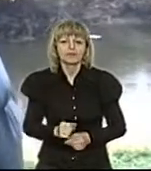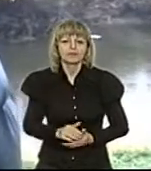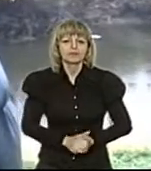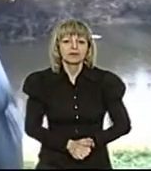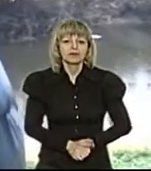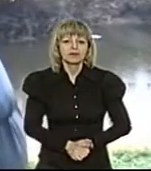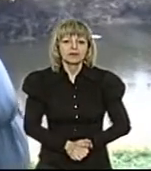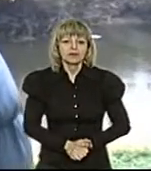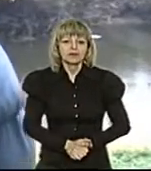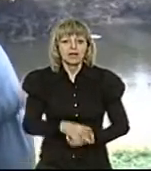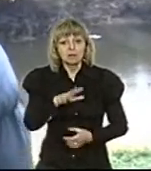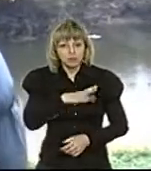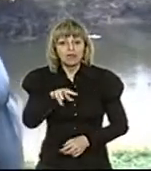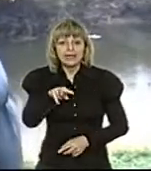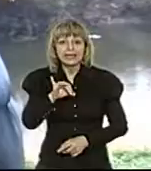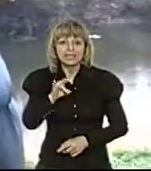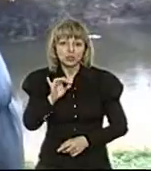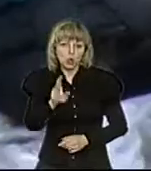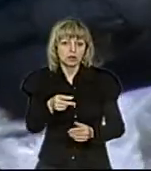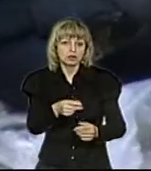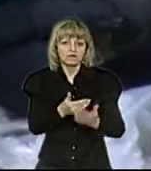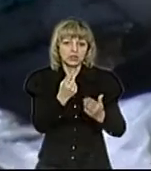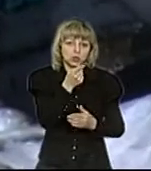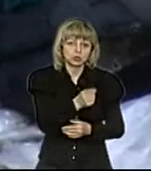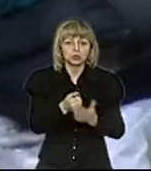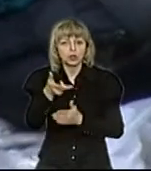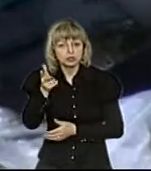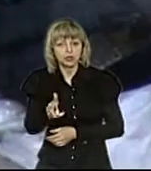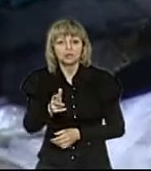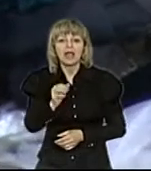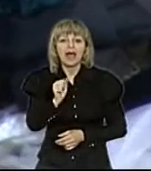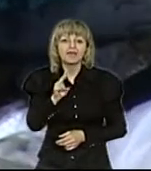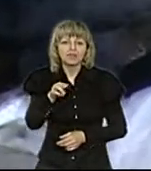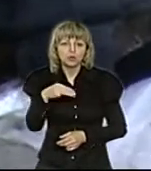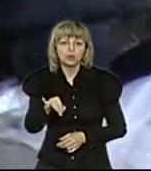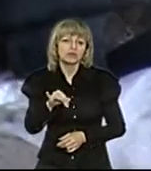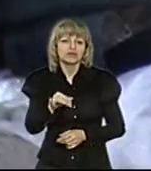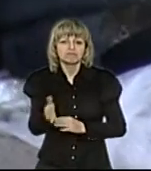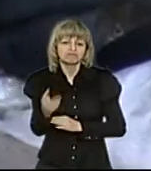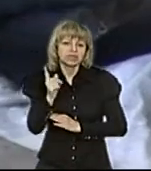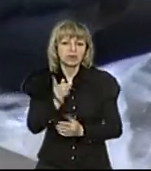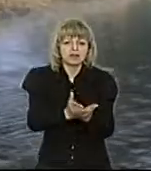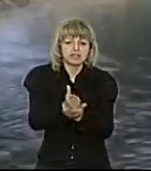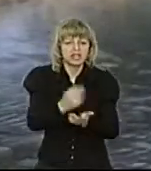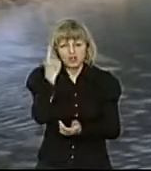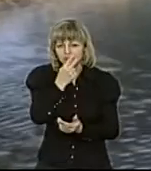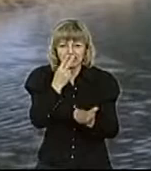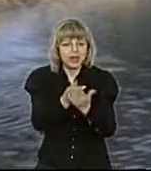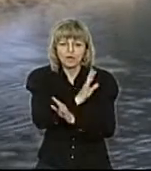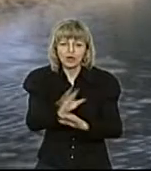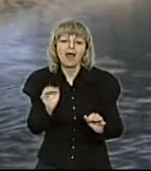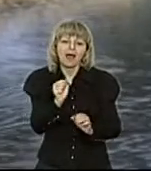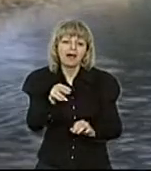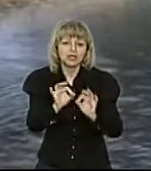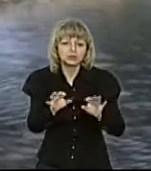великий. Там кілограм до трьох. Навіть. Анатолій – рибалка зі стажем. Свого обличчя на камеру чоловік не показує, але